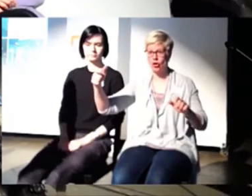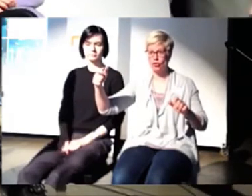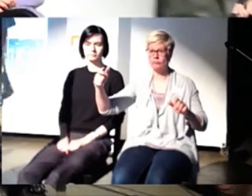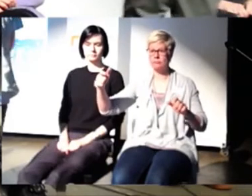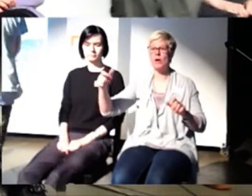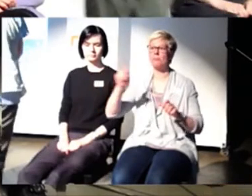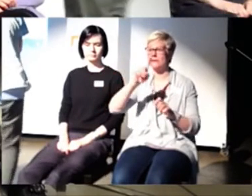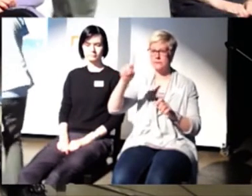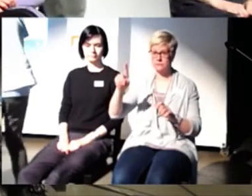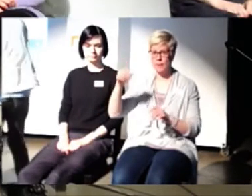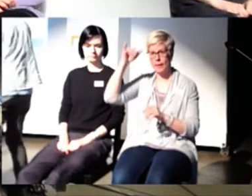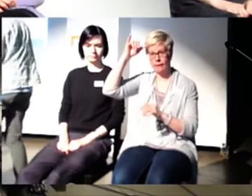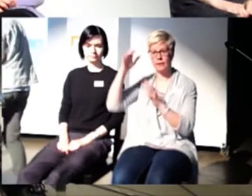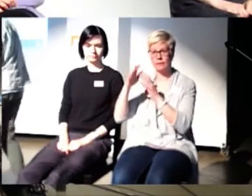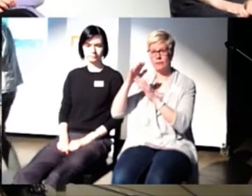navetarakennuksessa,